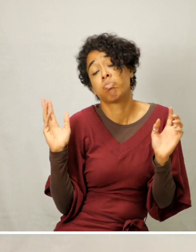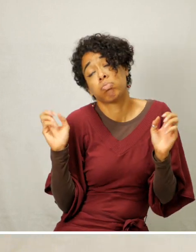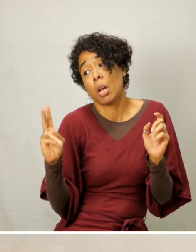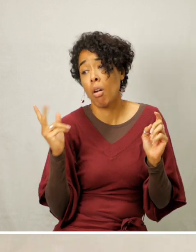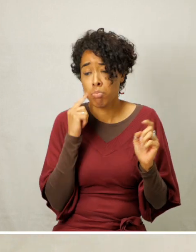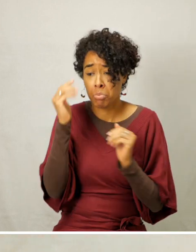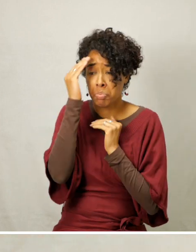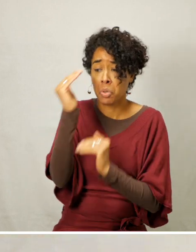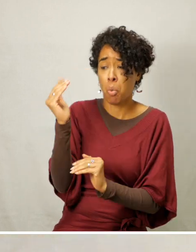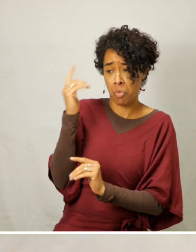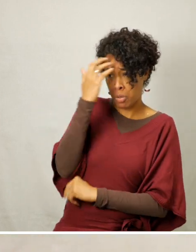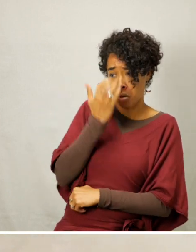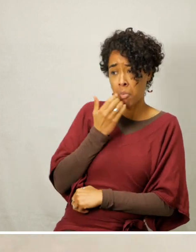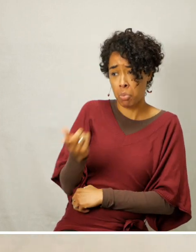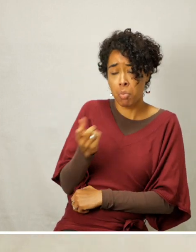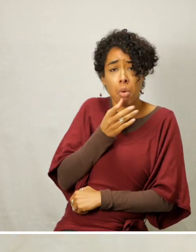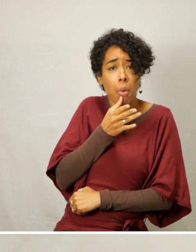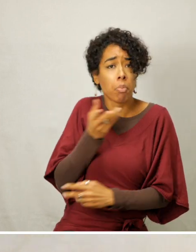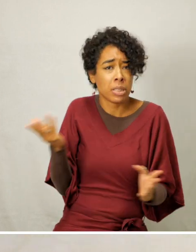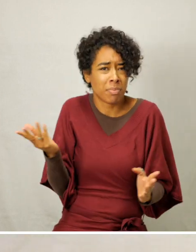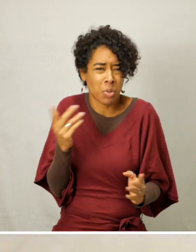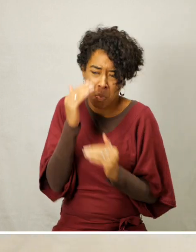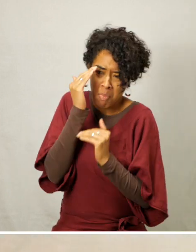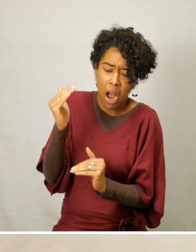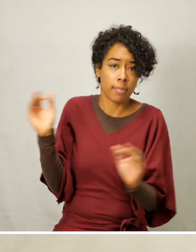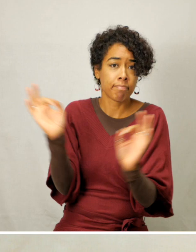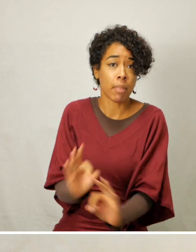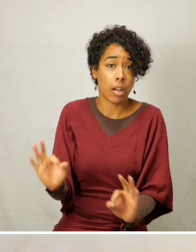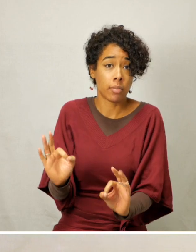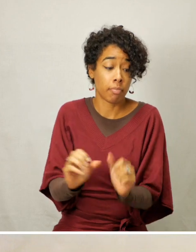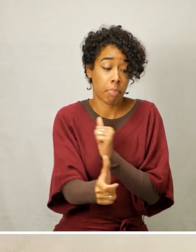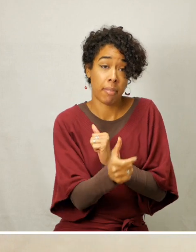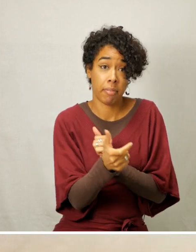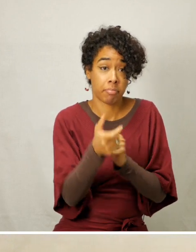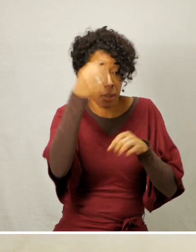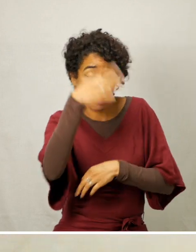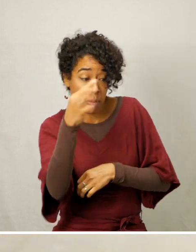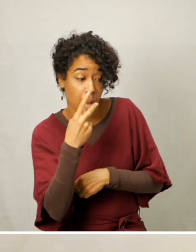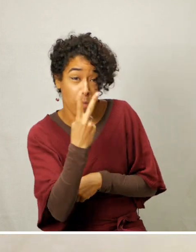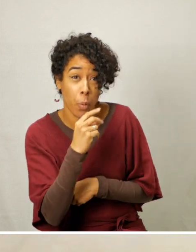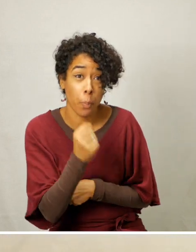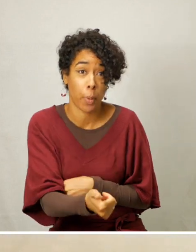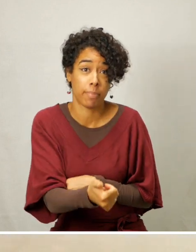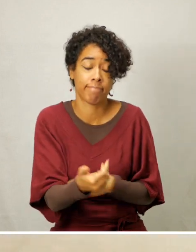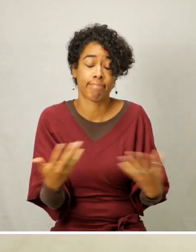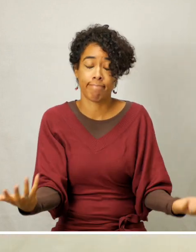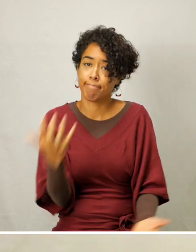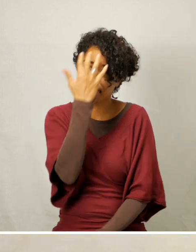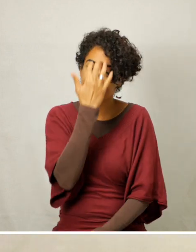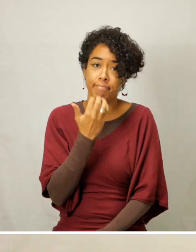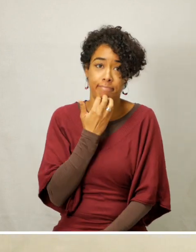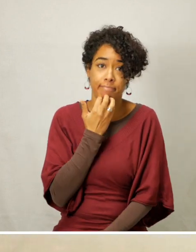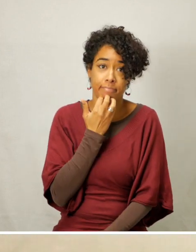Ils l'ont pas pris au sérieux, n'ont pas eu cette foi-là en lui, ils n'ont pas eu beaucoup de miracles. Et c'est triste. Dans sa